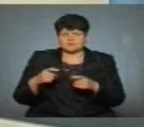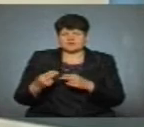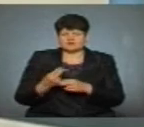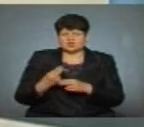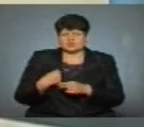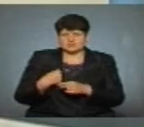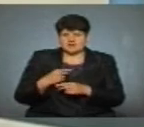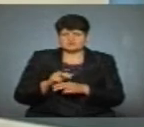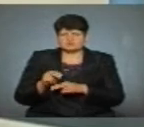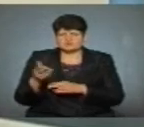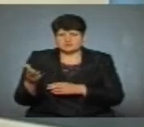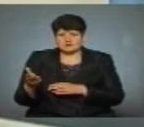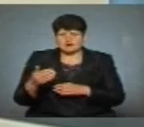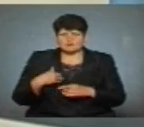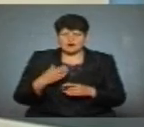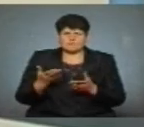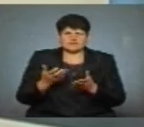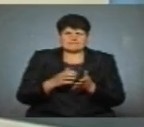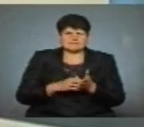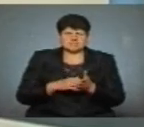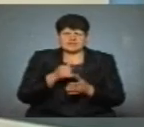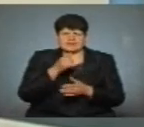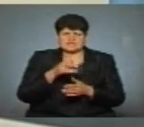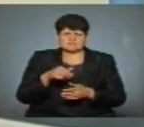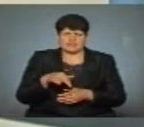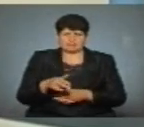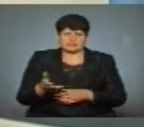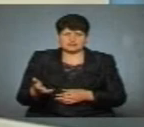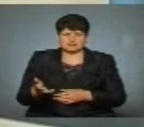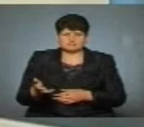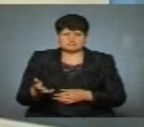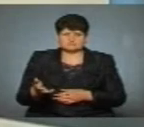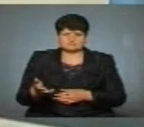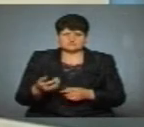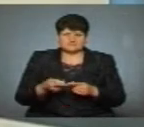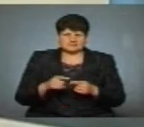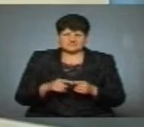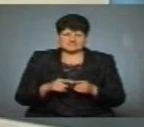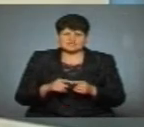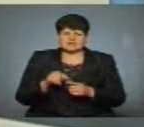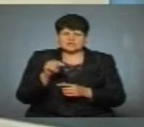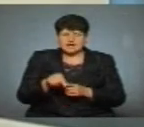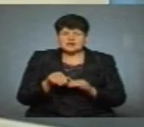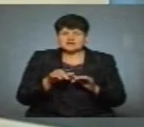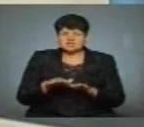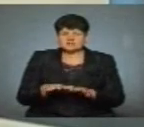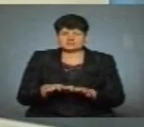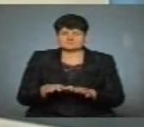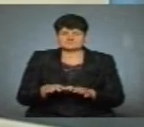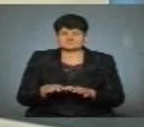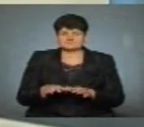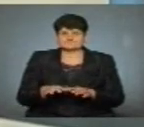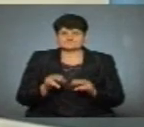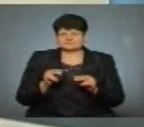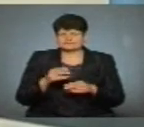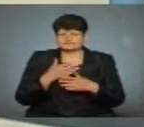їх, а я от по якійсь причині там не зміг піти. Тобто це саме та річ, що яка оправдань не має ніяких. Тобто це в